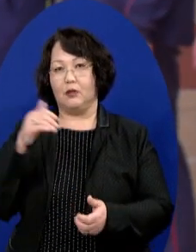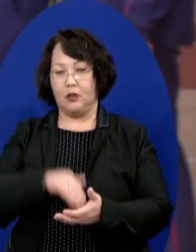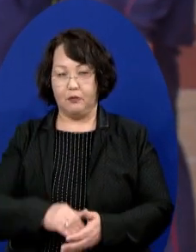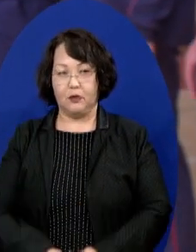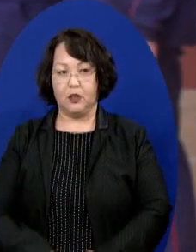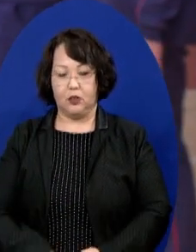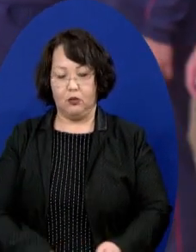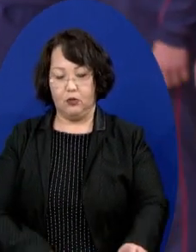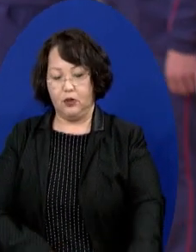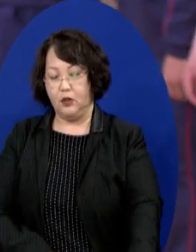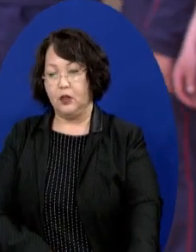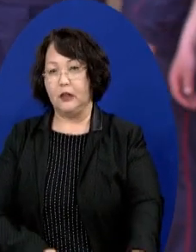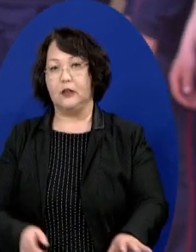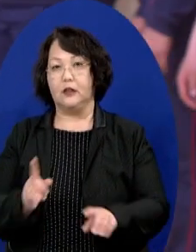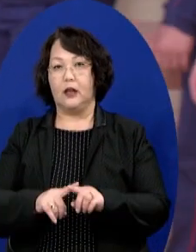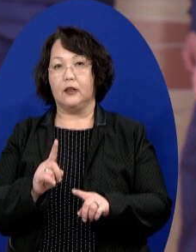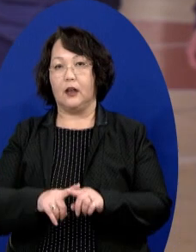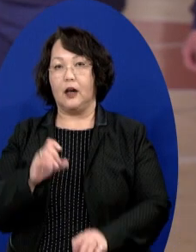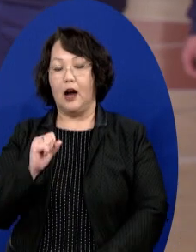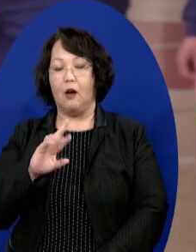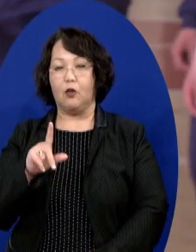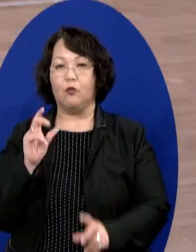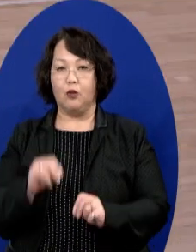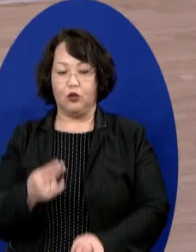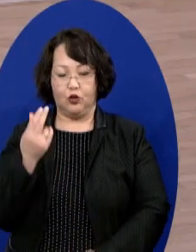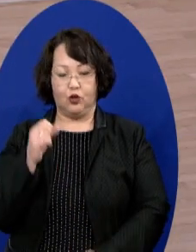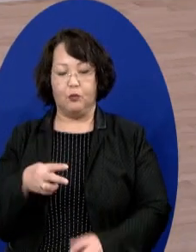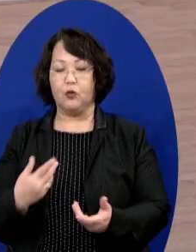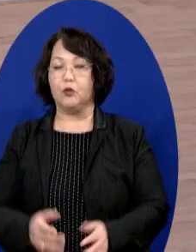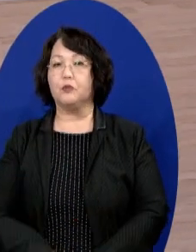бас одоо дараа бас аварга авчсан цомыг өргөжсөн.